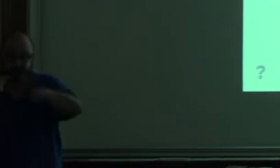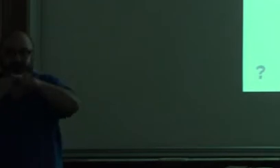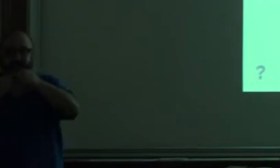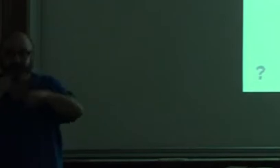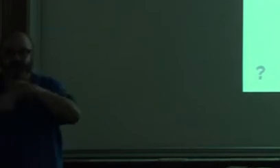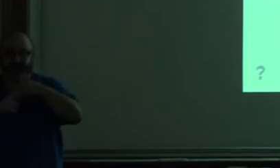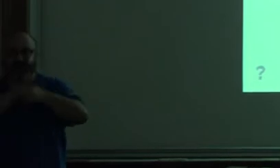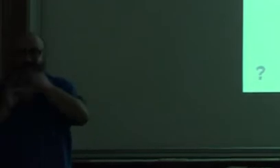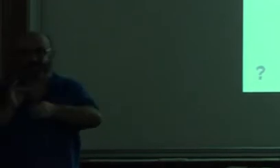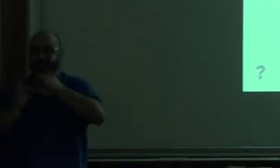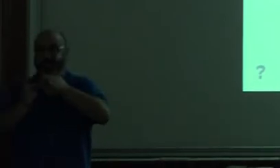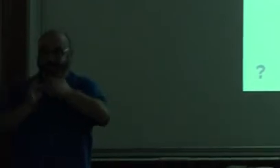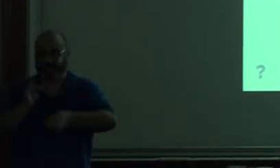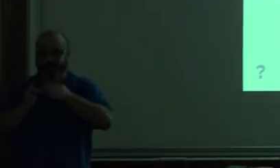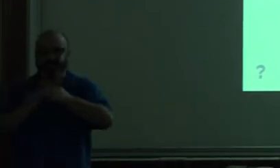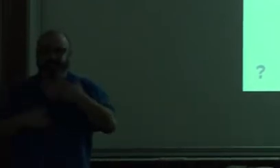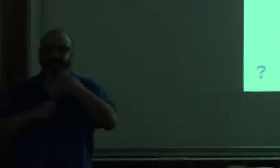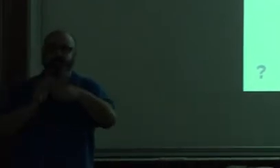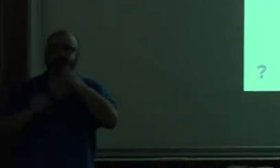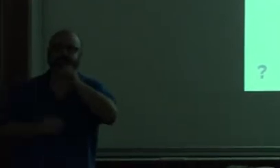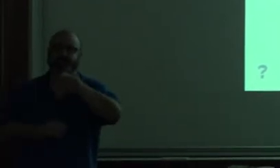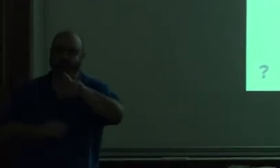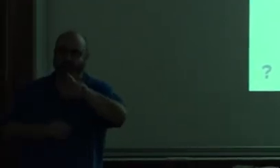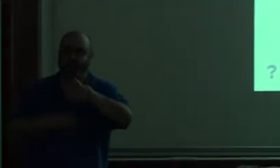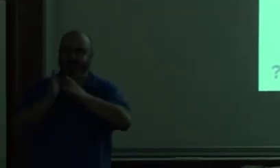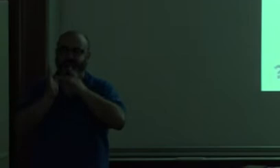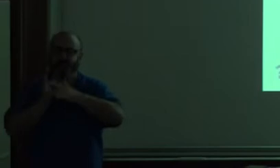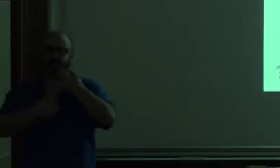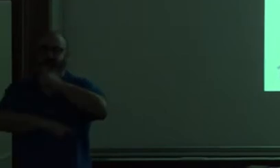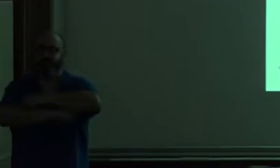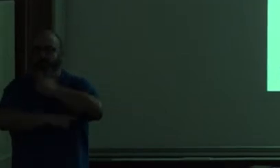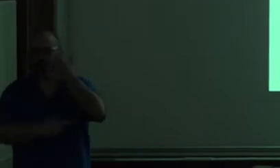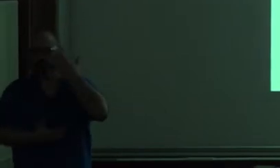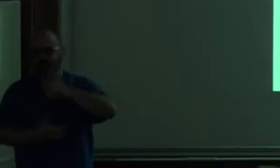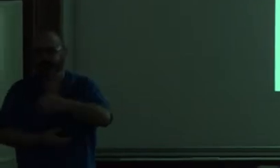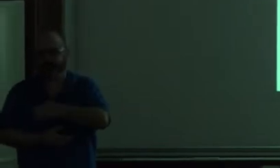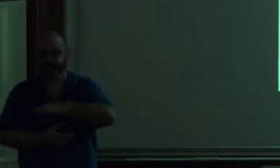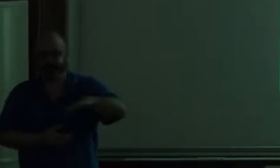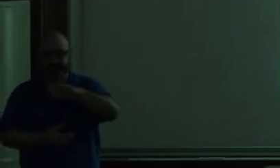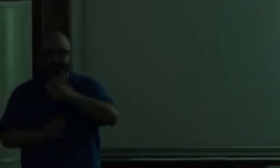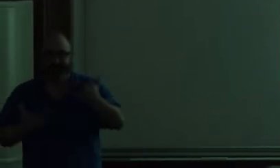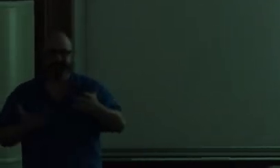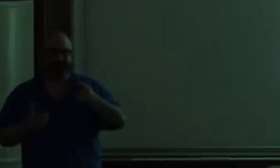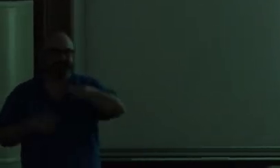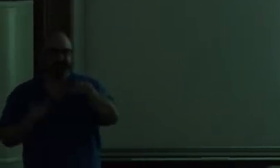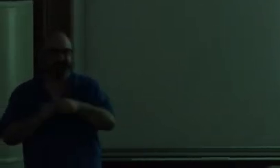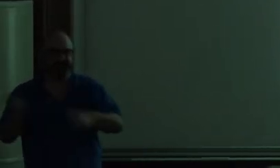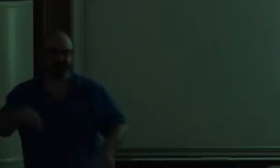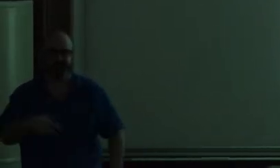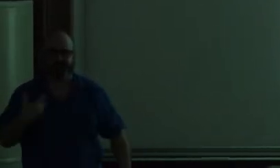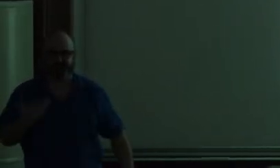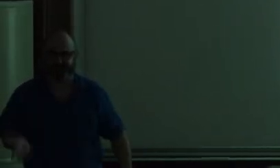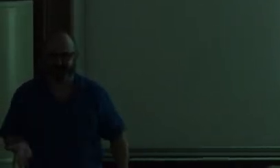ça qu'on dit qu'on itère. Alors, la boucle fort, si vous avez fait un tout petit peu de Python, ça ne doit pas vraiment être mystérieux. Du coup, qu'est-ce que vous foutez là?